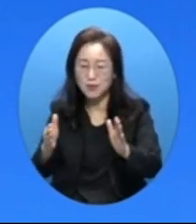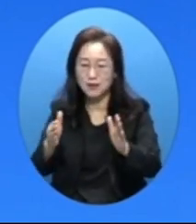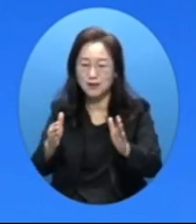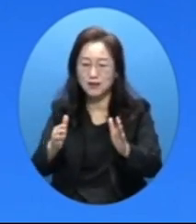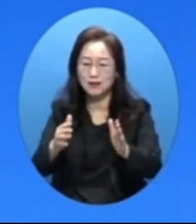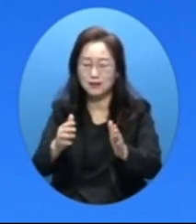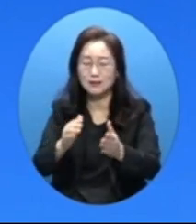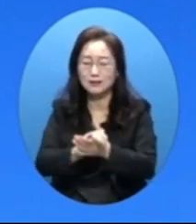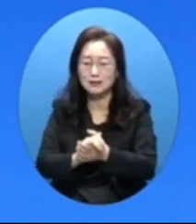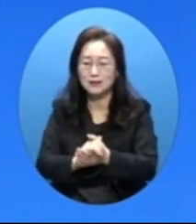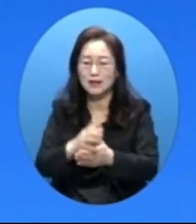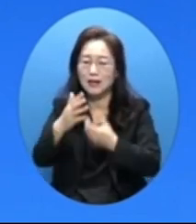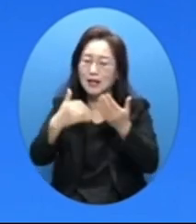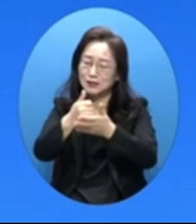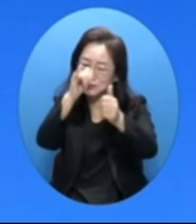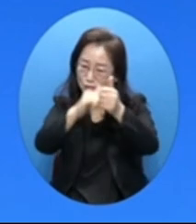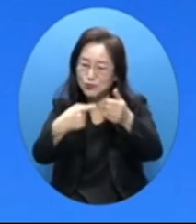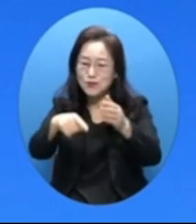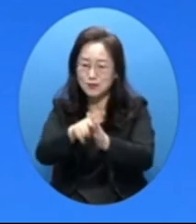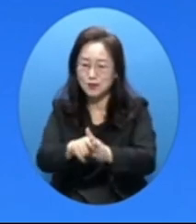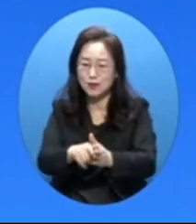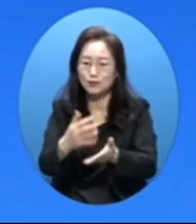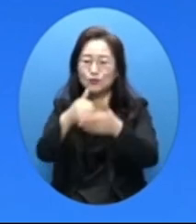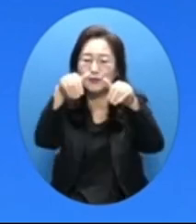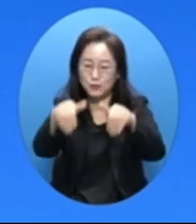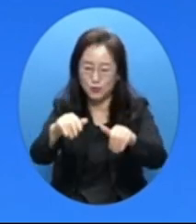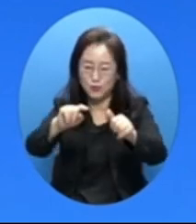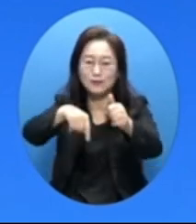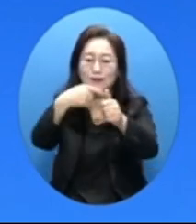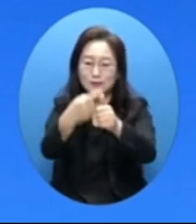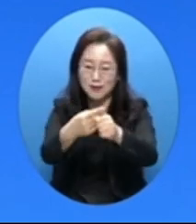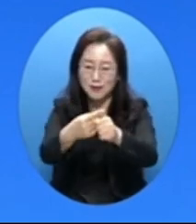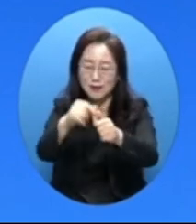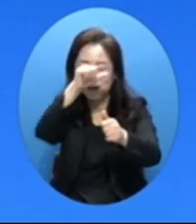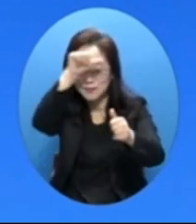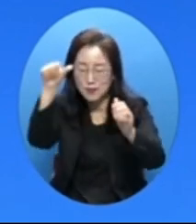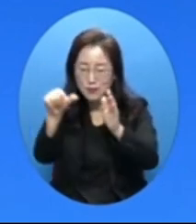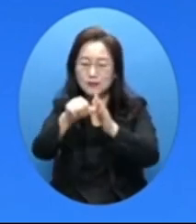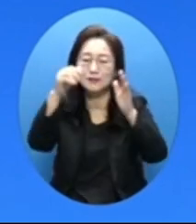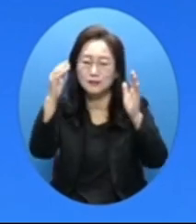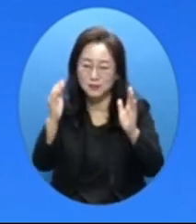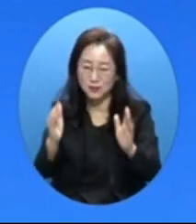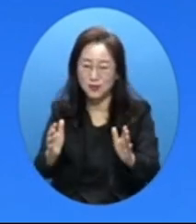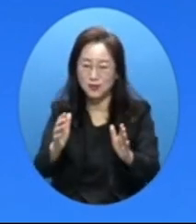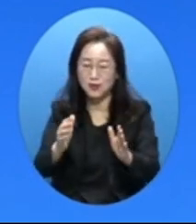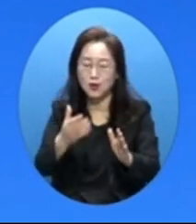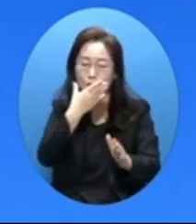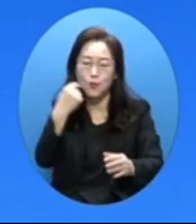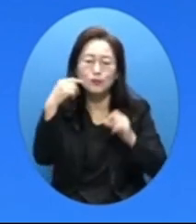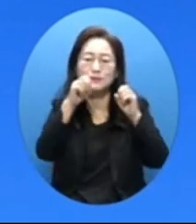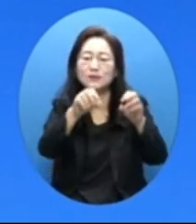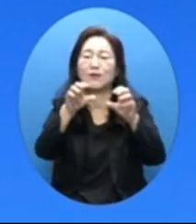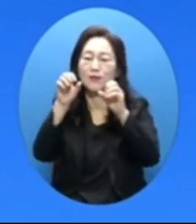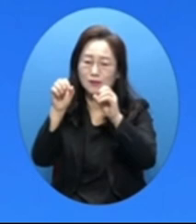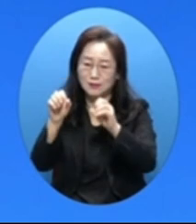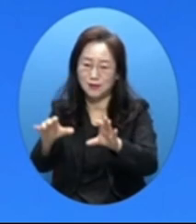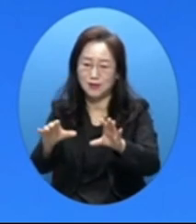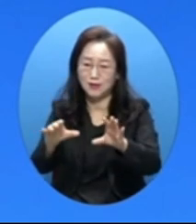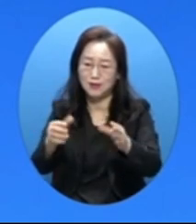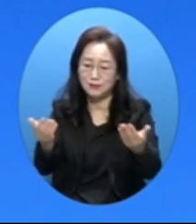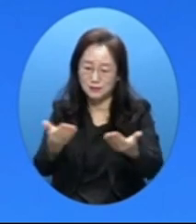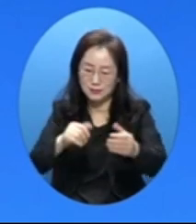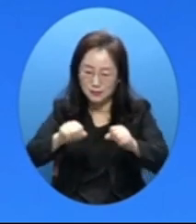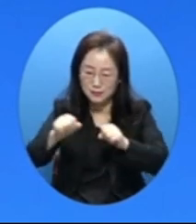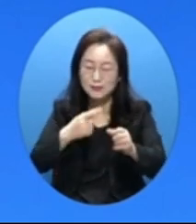주의 종의 길을 가서 복음 전도단에 들어가 한 평생 주의 복음을 전하며 주님이 귀한 삶을